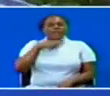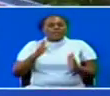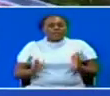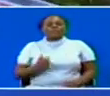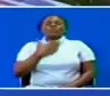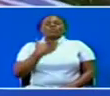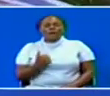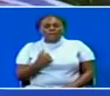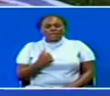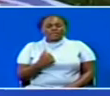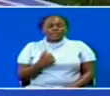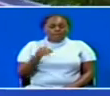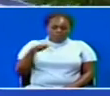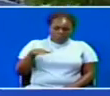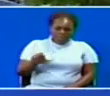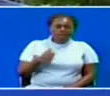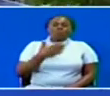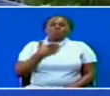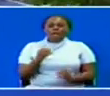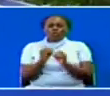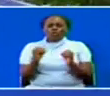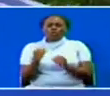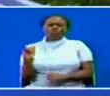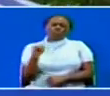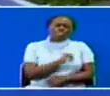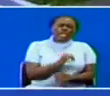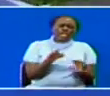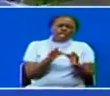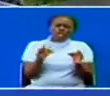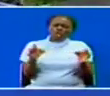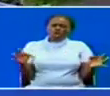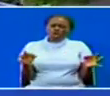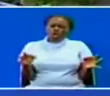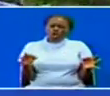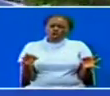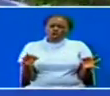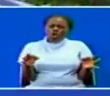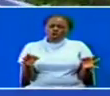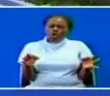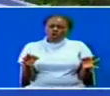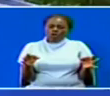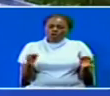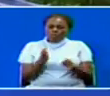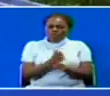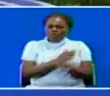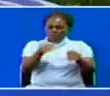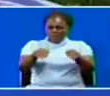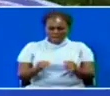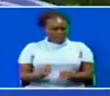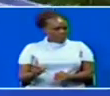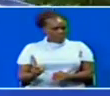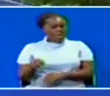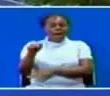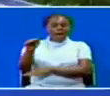na maono yake ya kwamba hakutaka siku zake za mazishi ziwe ndefu.